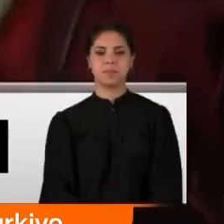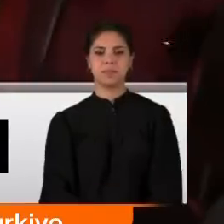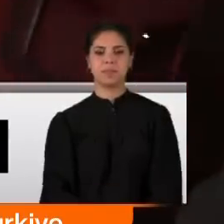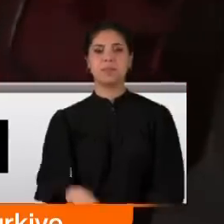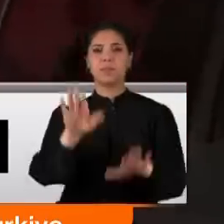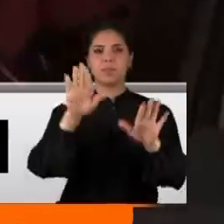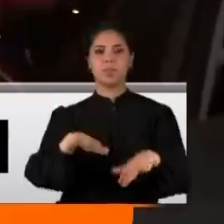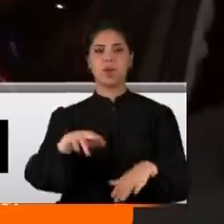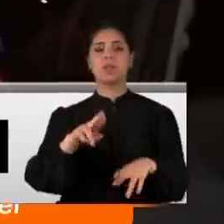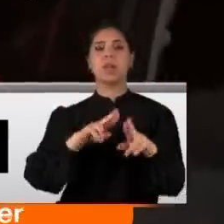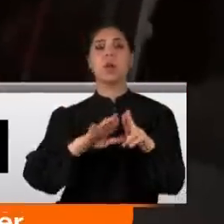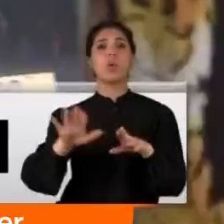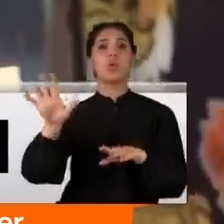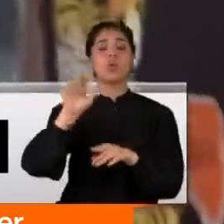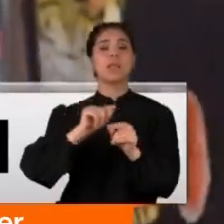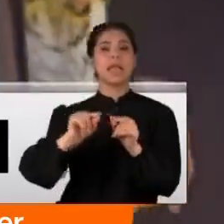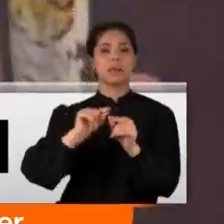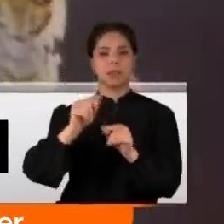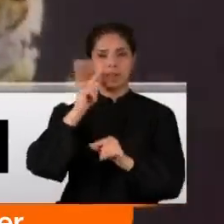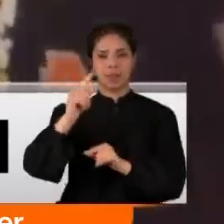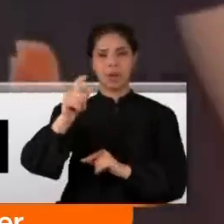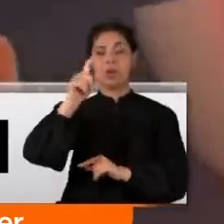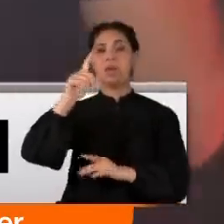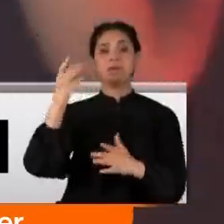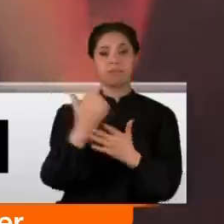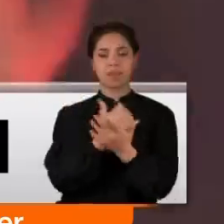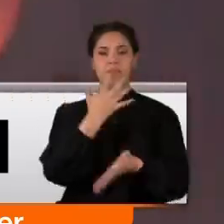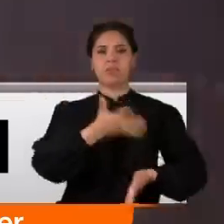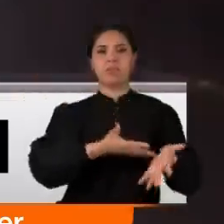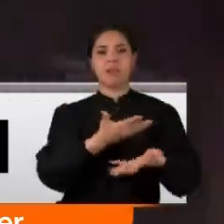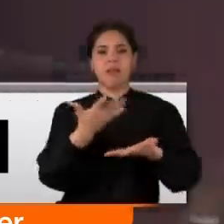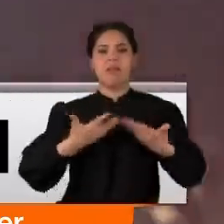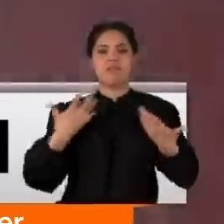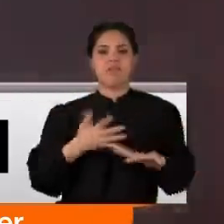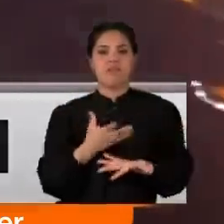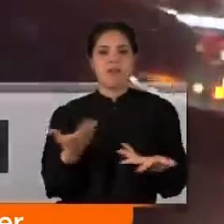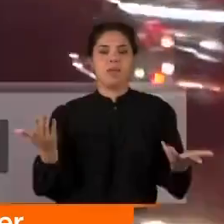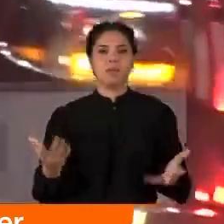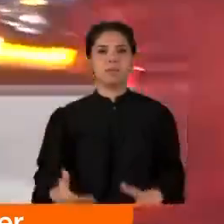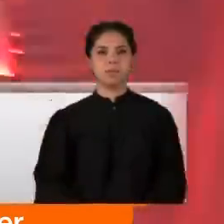Burası da Kuzey Kıbrıs Türk Cumhuriyeti zaferin coşkusu sokaklara taştı